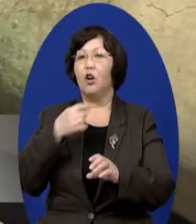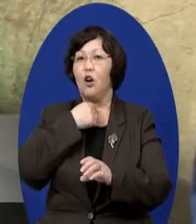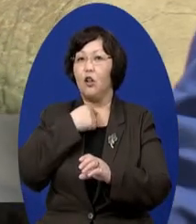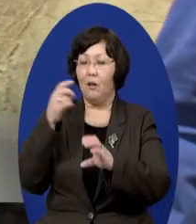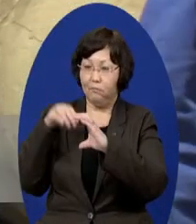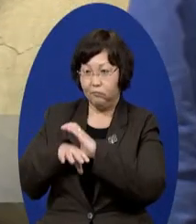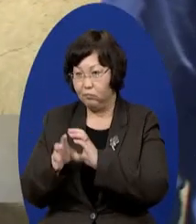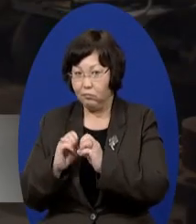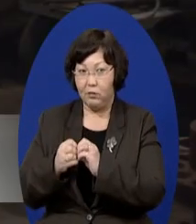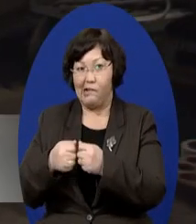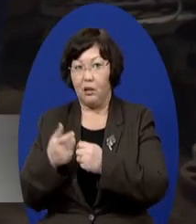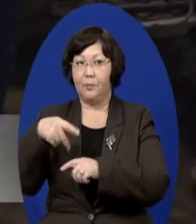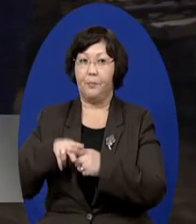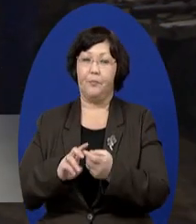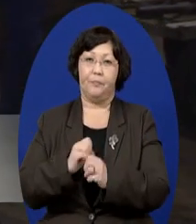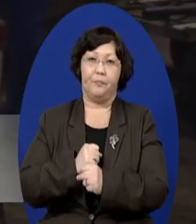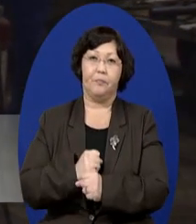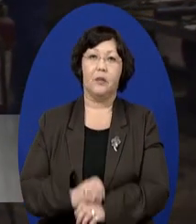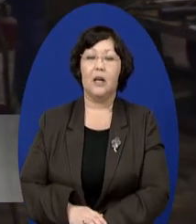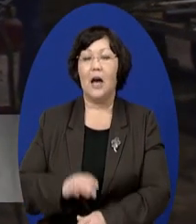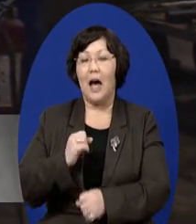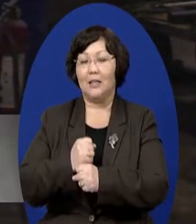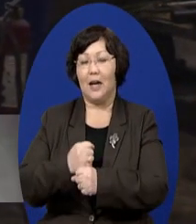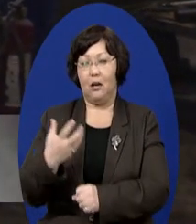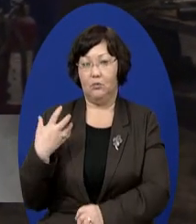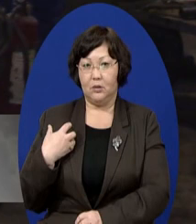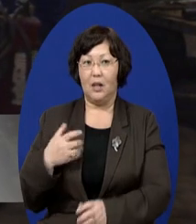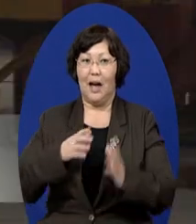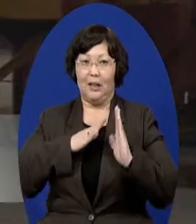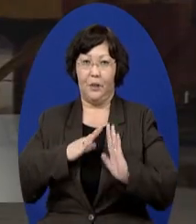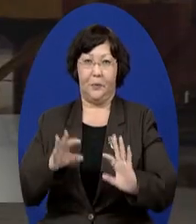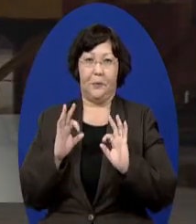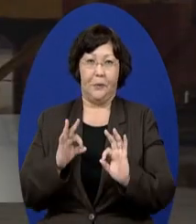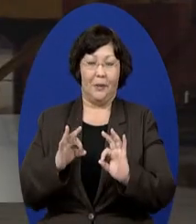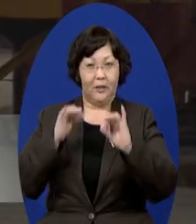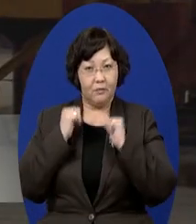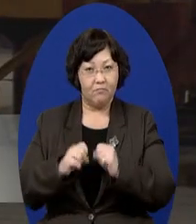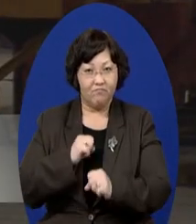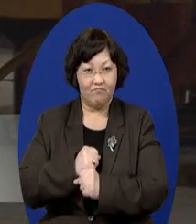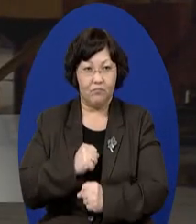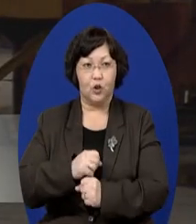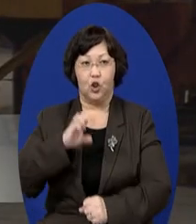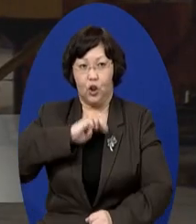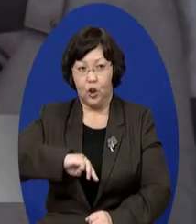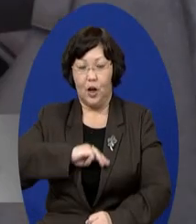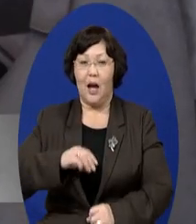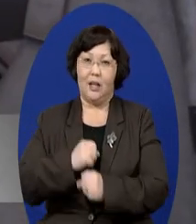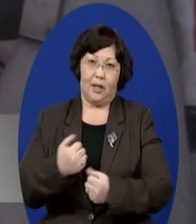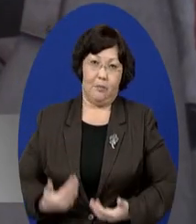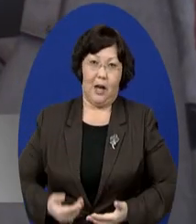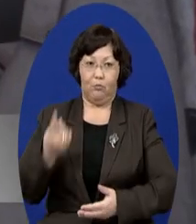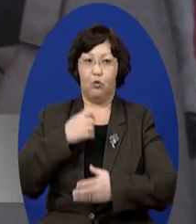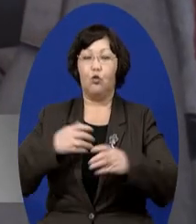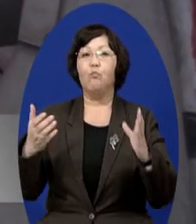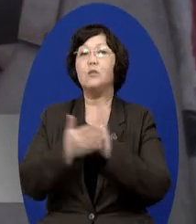шамаал байгаа л дээ. Ажлын хариуцлага, аливаа тандах хандлага, хичээл зүтгэл гэдэг ажил амьдралын хамгийн том